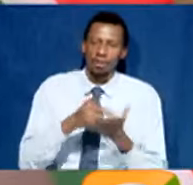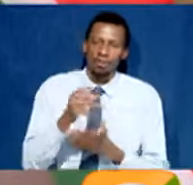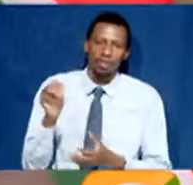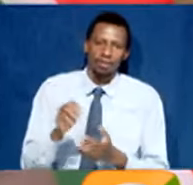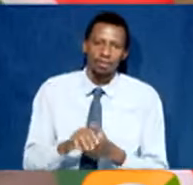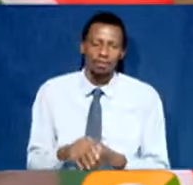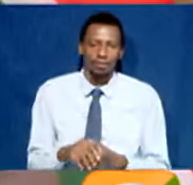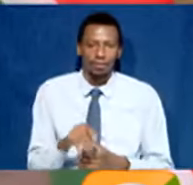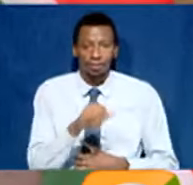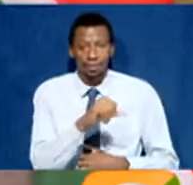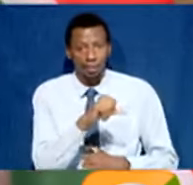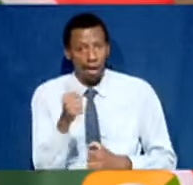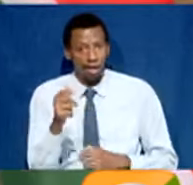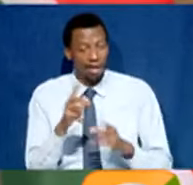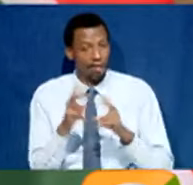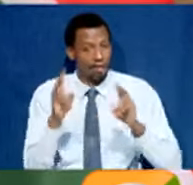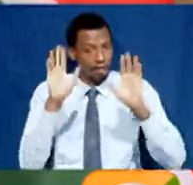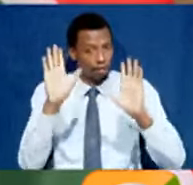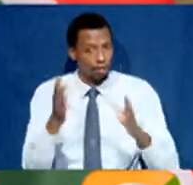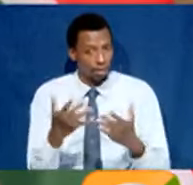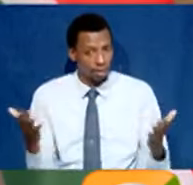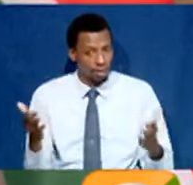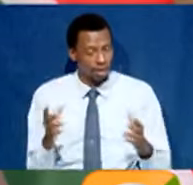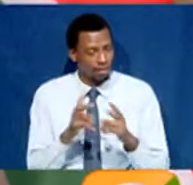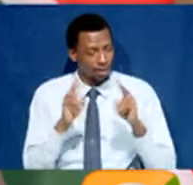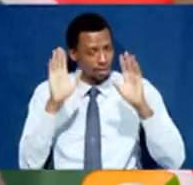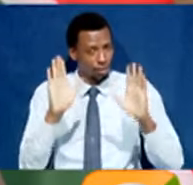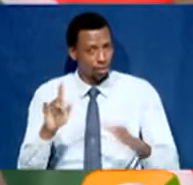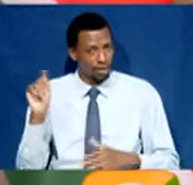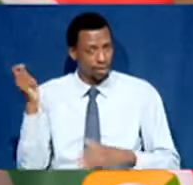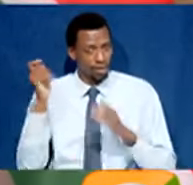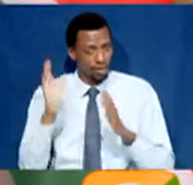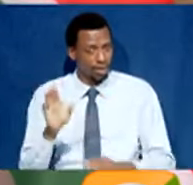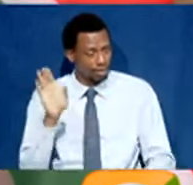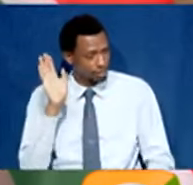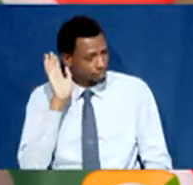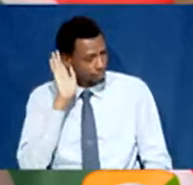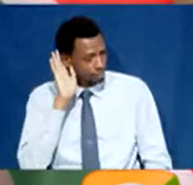zaidi, wacha niwaambie, hii ni ya muhimu na Wakenya wasikie.